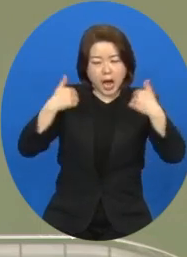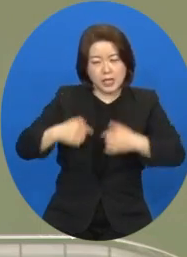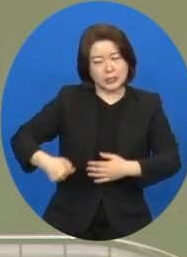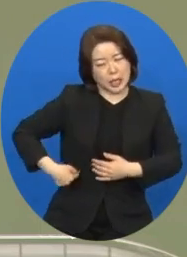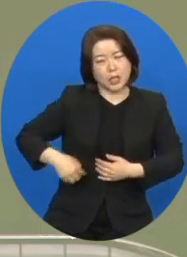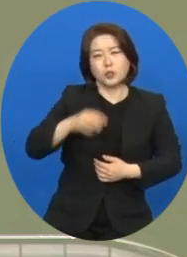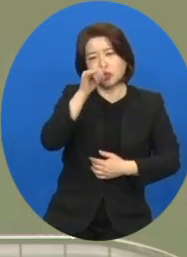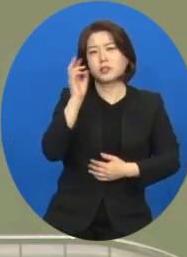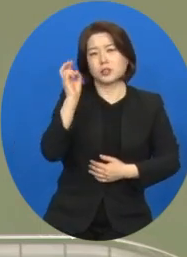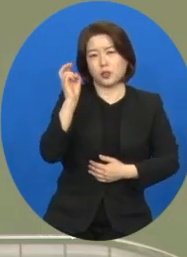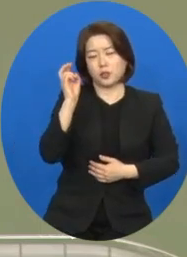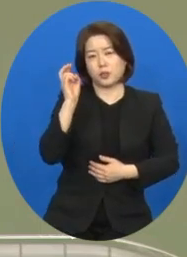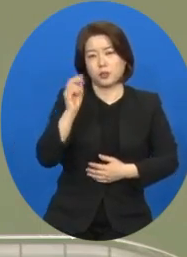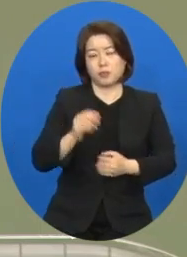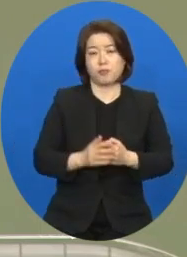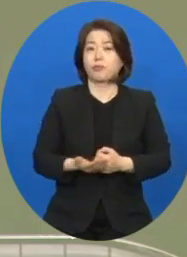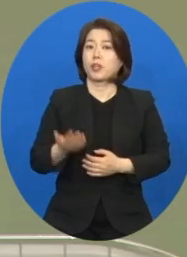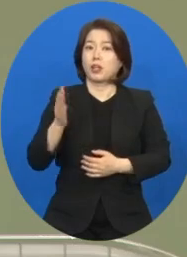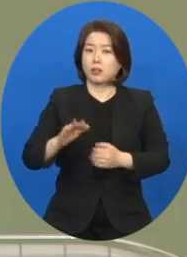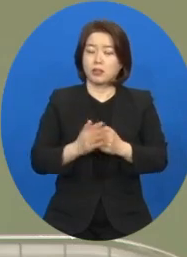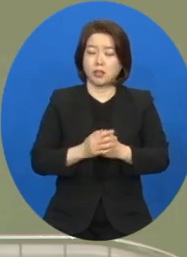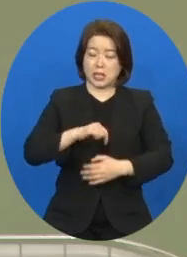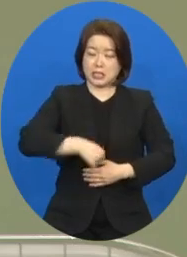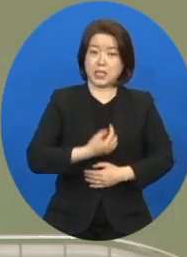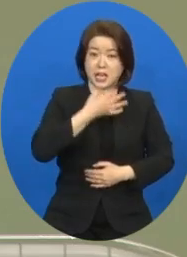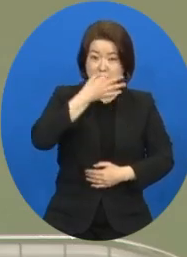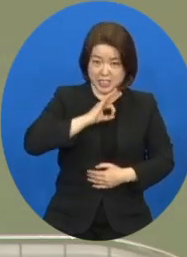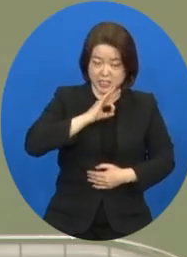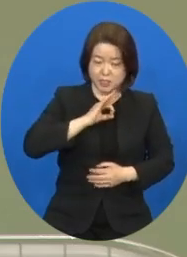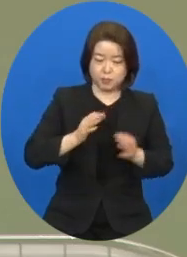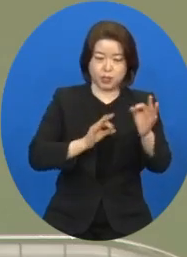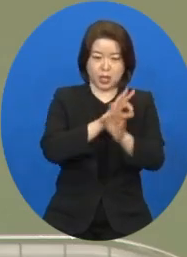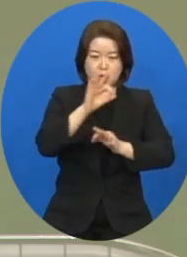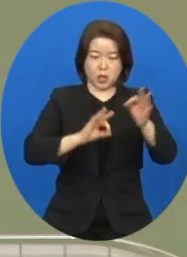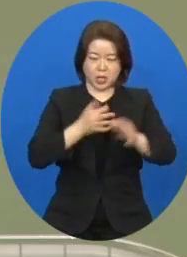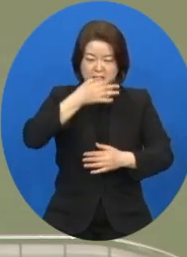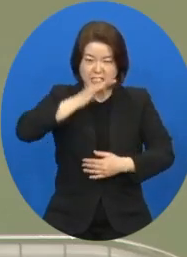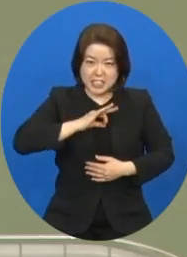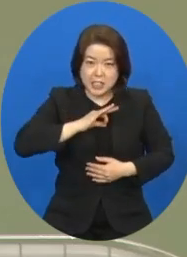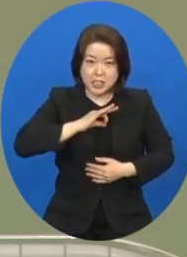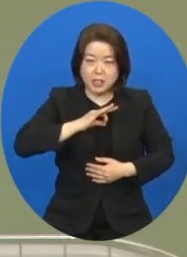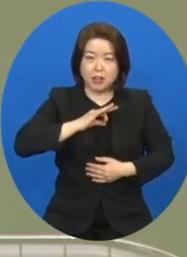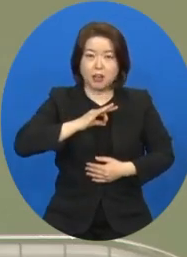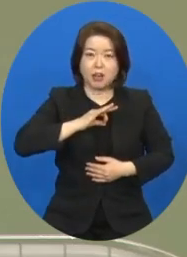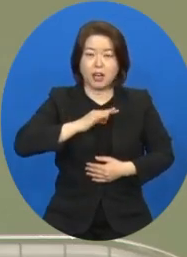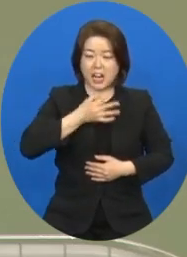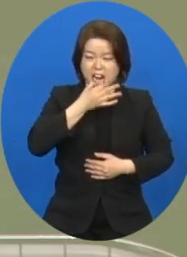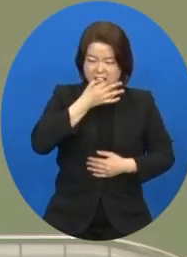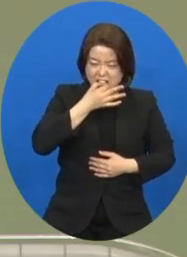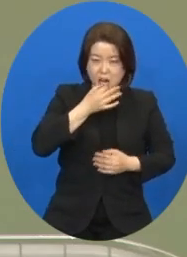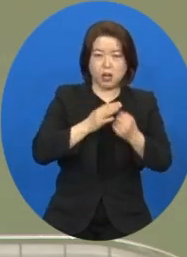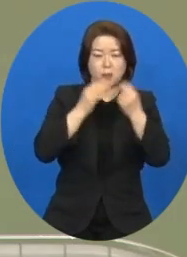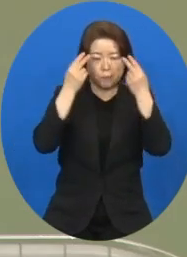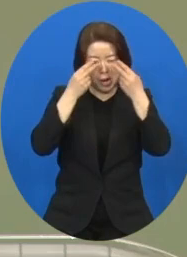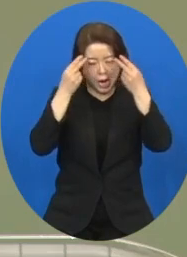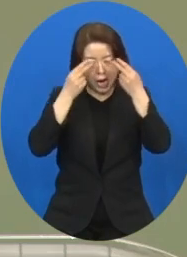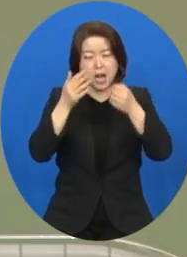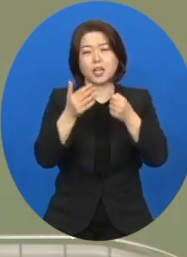느꼈을 겁니다. 그런데 자기 이익, 경제적인 이익, 그게 눈이